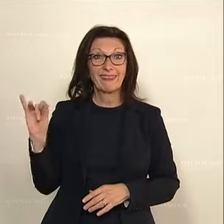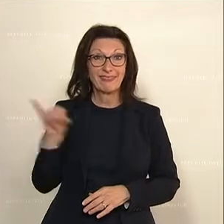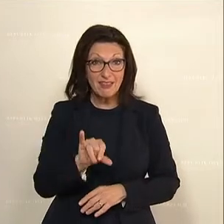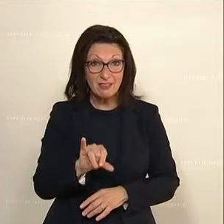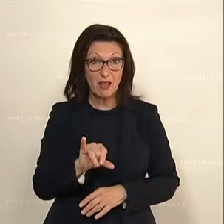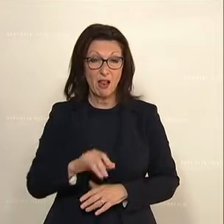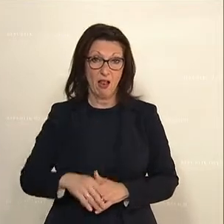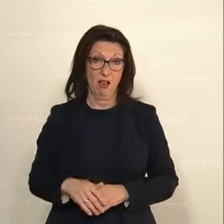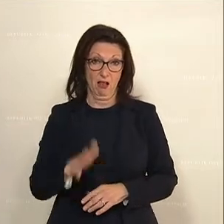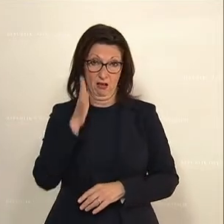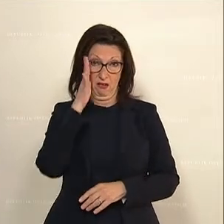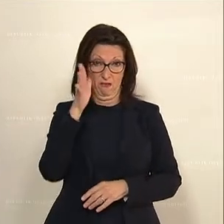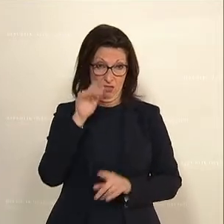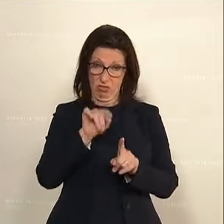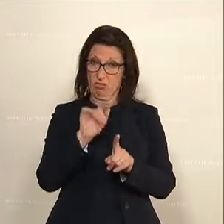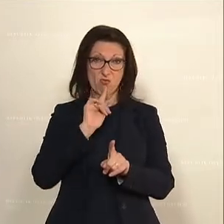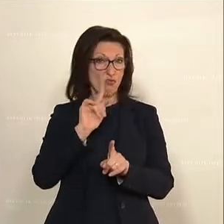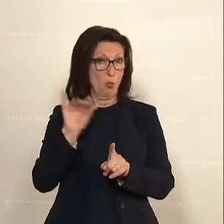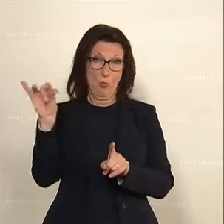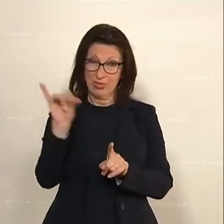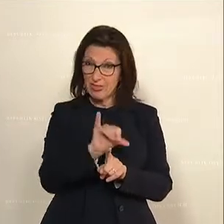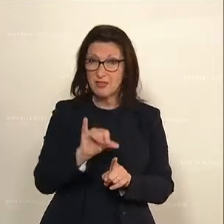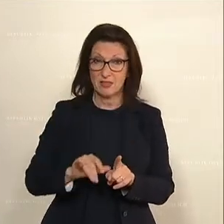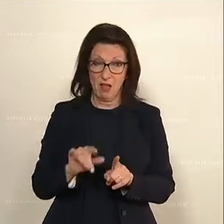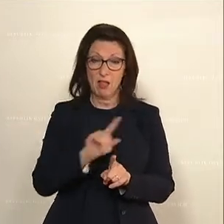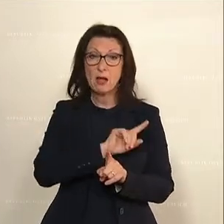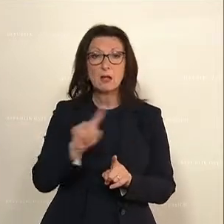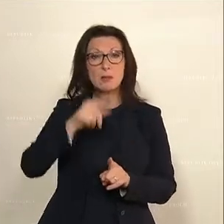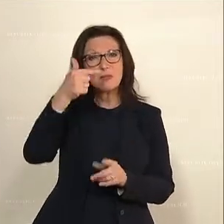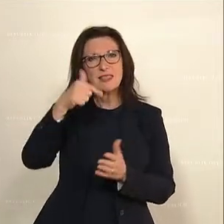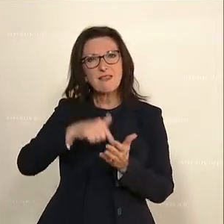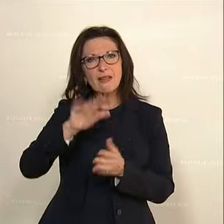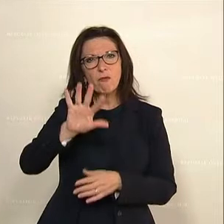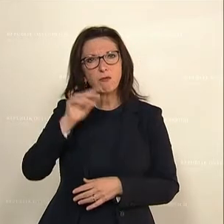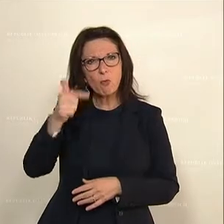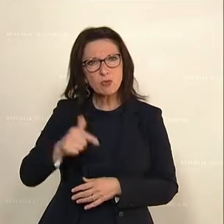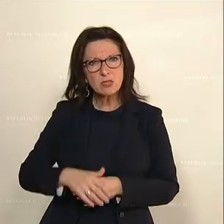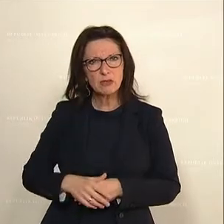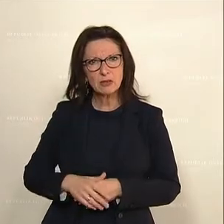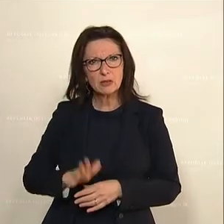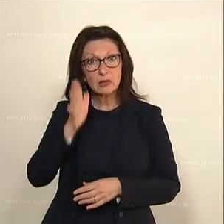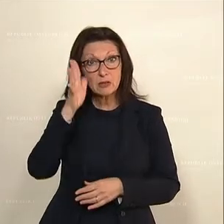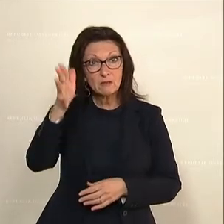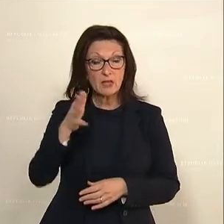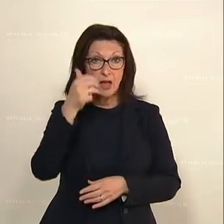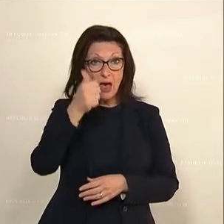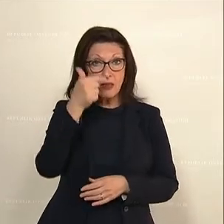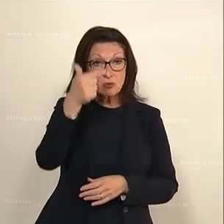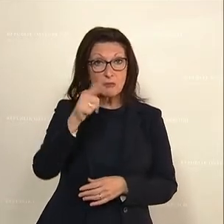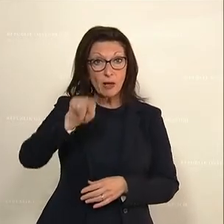Der Diesel wird sich alleine dadurch bis 2025 um